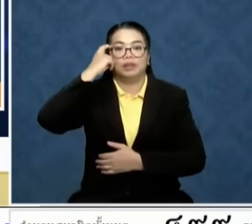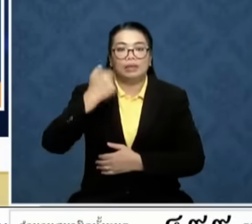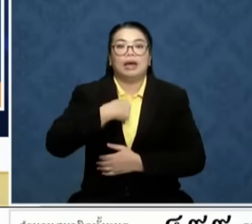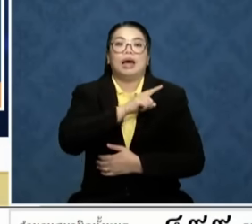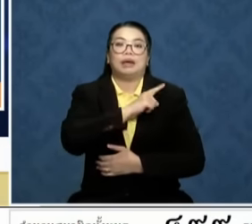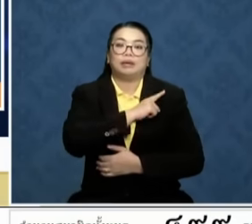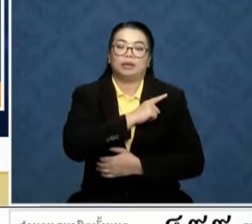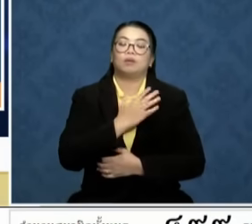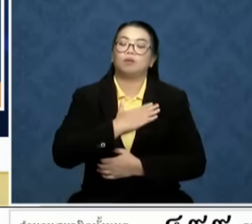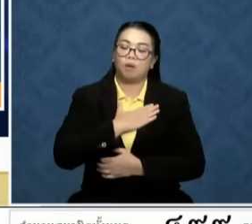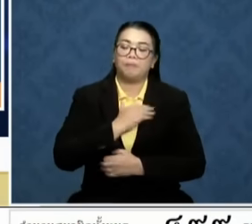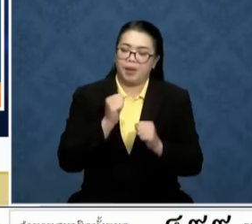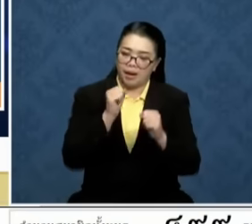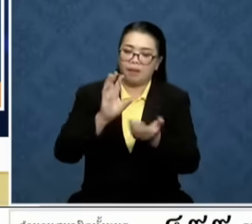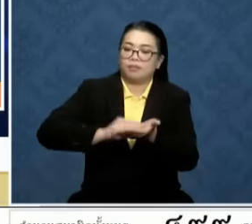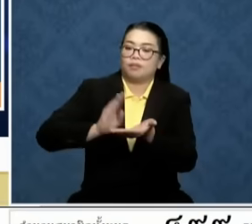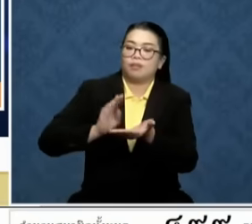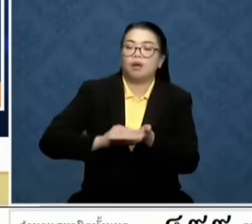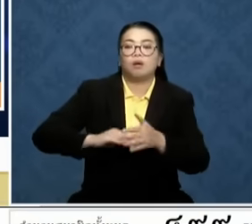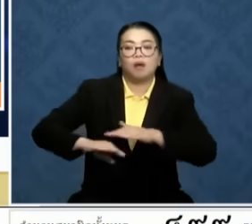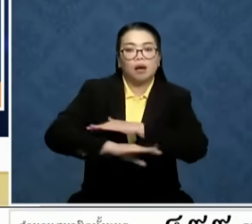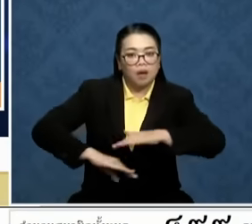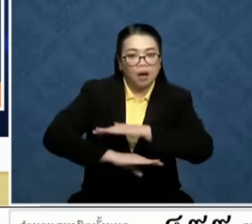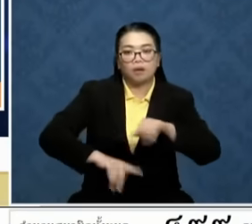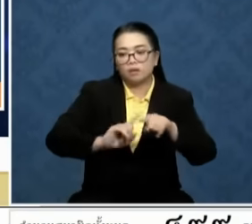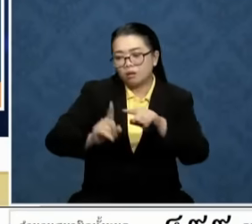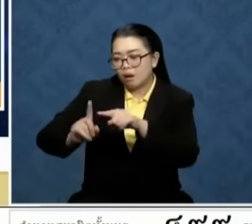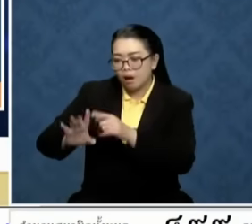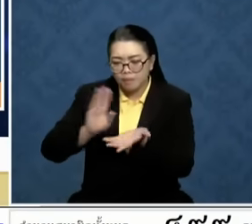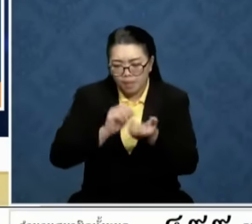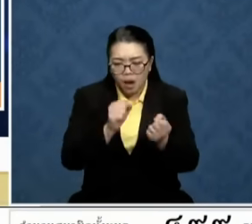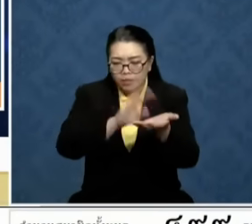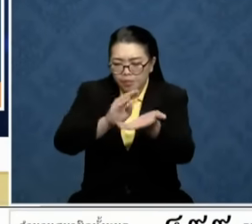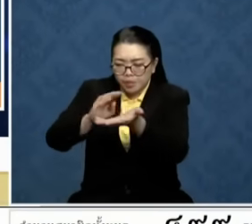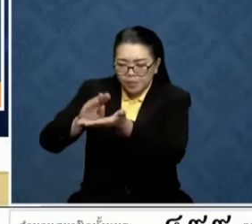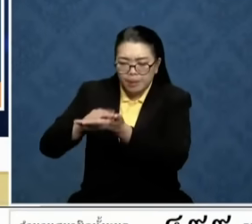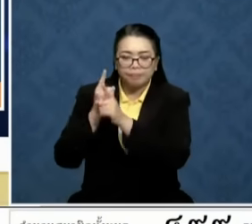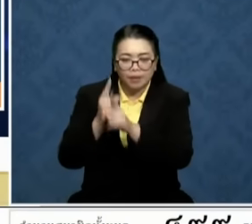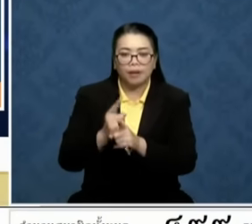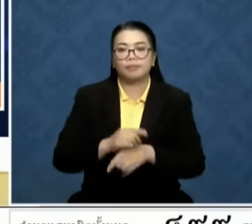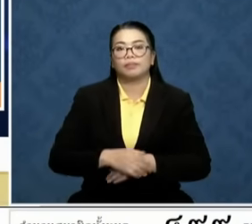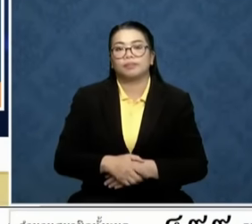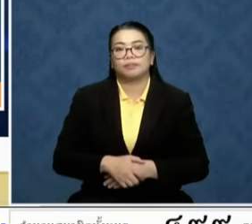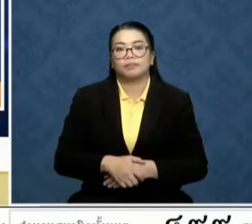และอำนาจในขอบเขตอย่างเต็มที่ในฐานะอนุคิการภายใต้กมทอวสผแล้ว